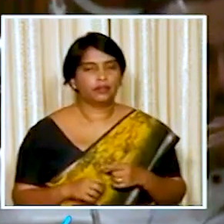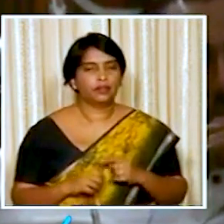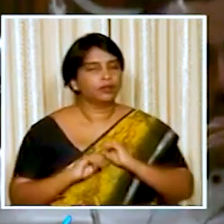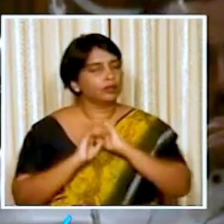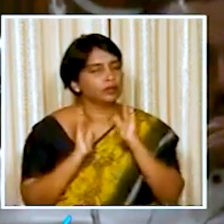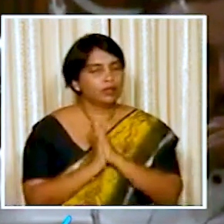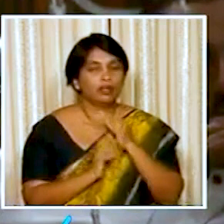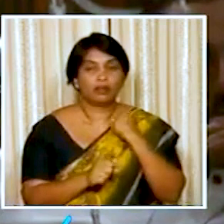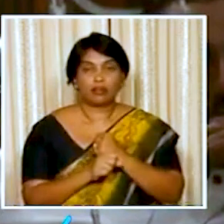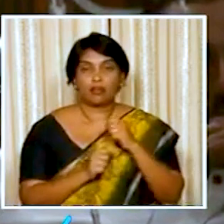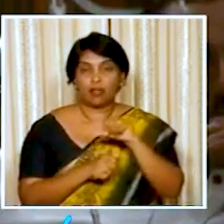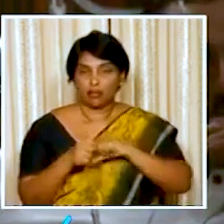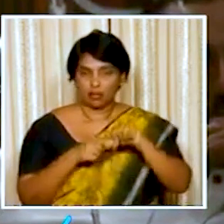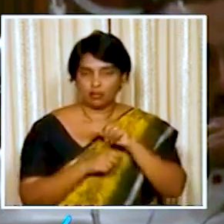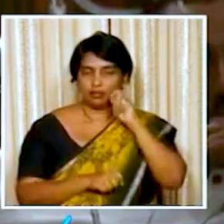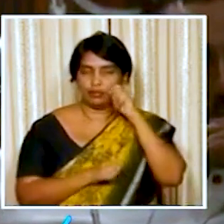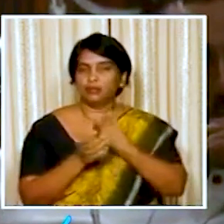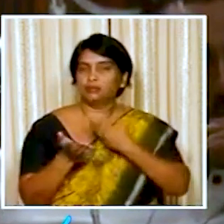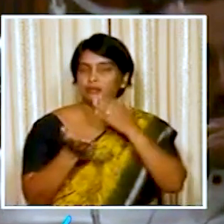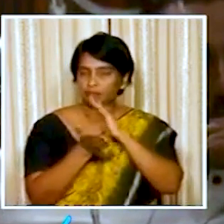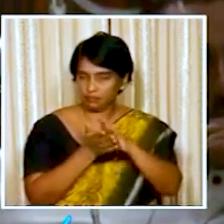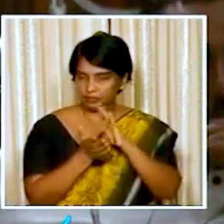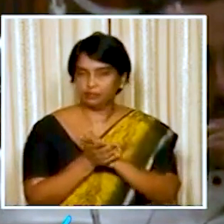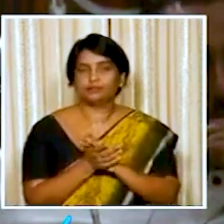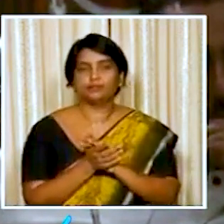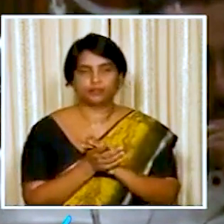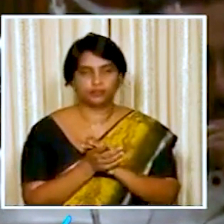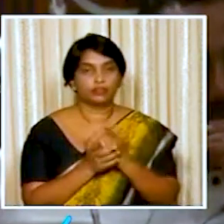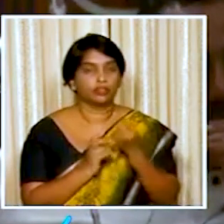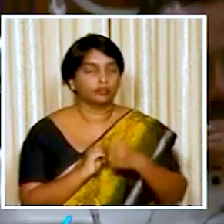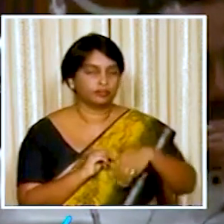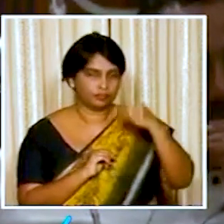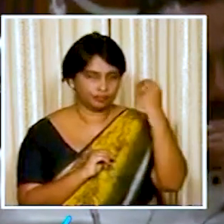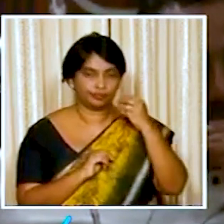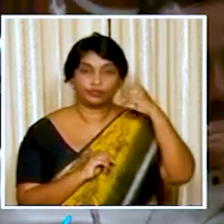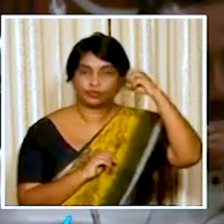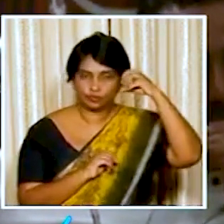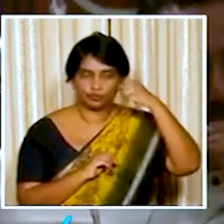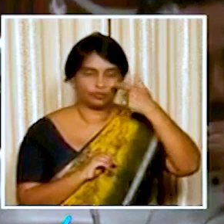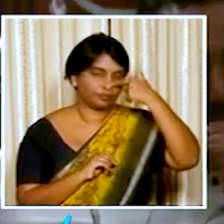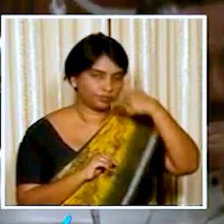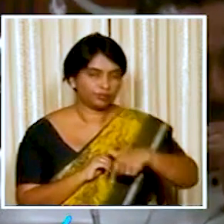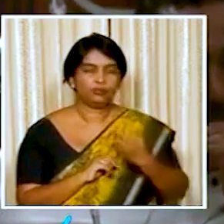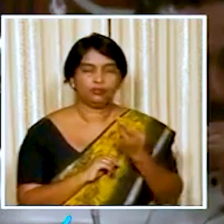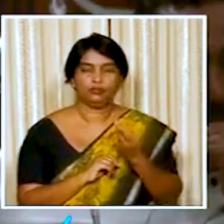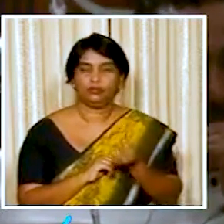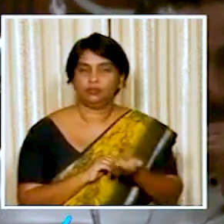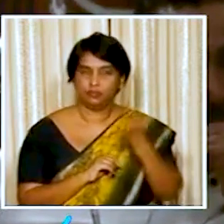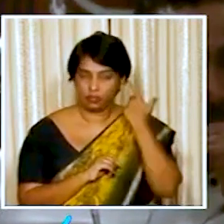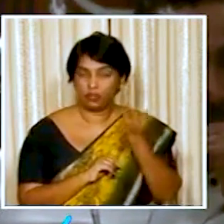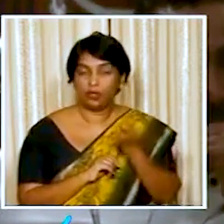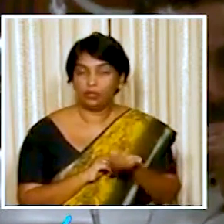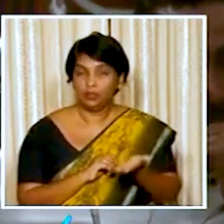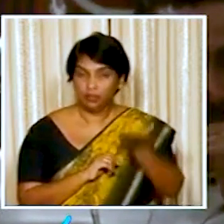සියලුම රාජ්‍ය ආයතනවල මොනවාරි ජනතාවට සේවයක් සපයන මිල වැඩි කර විශේෂයෙන්ම විදුලිය තෙල්වල මිල වැඩි කරා මිල